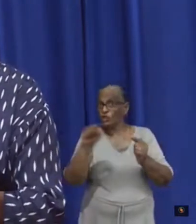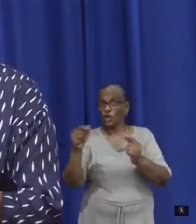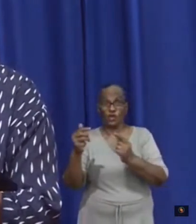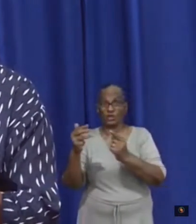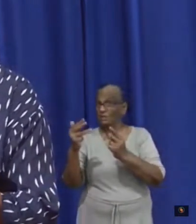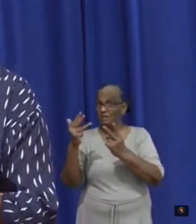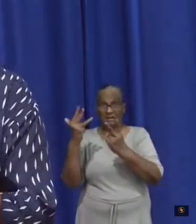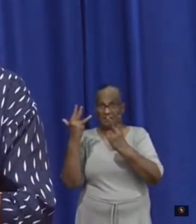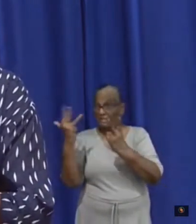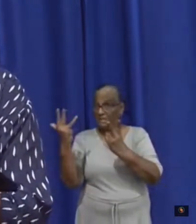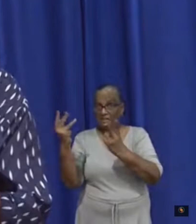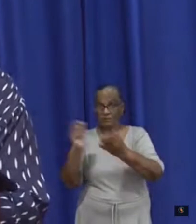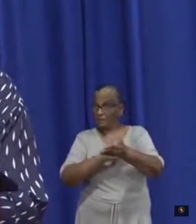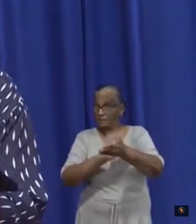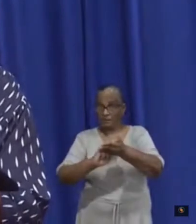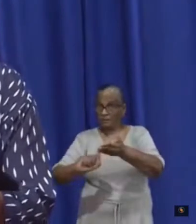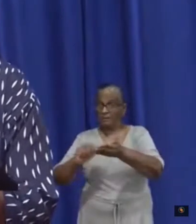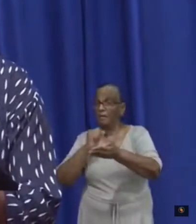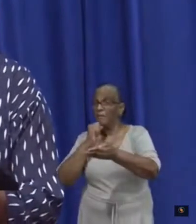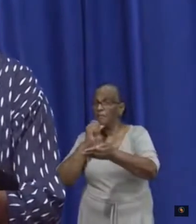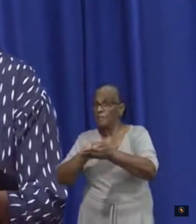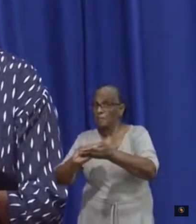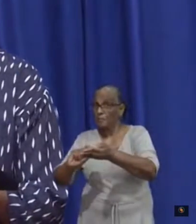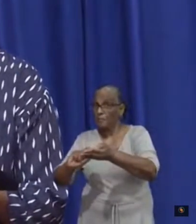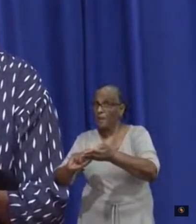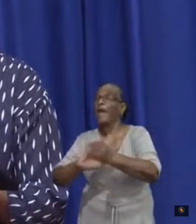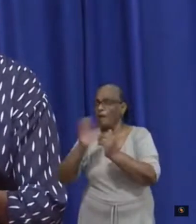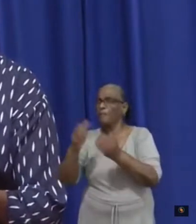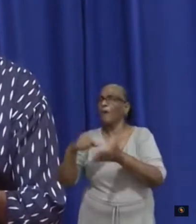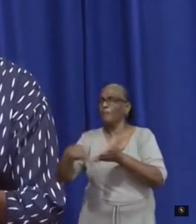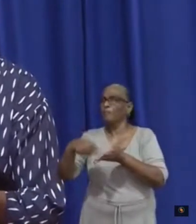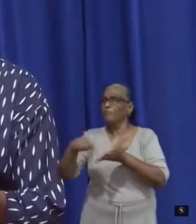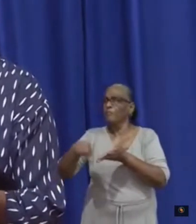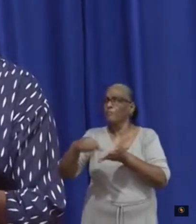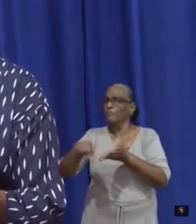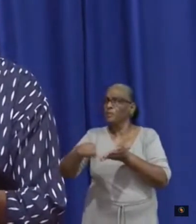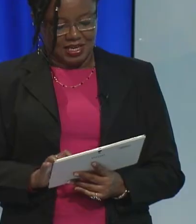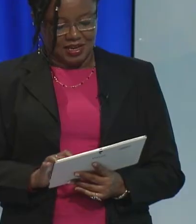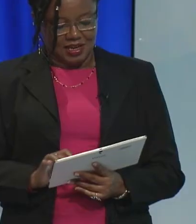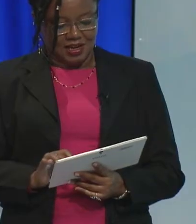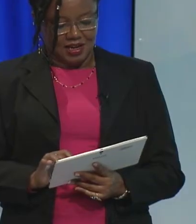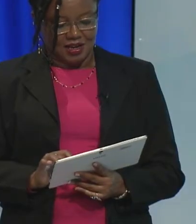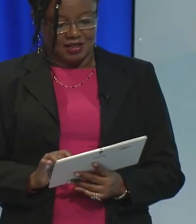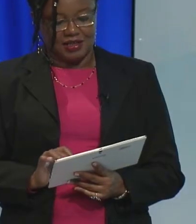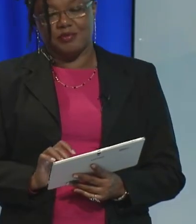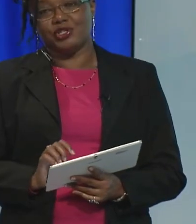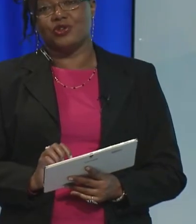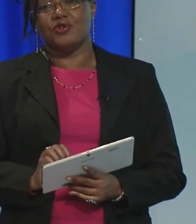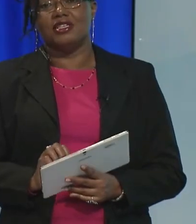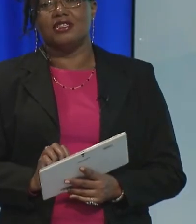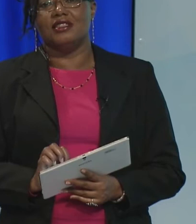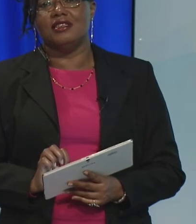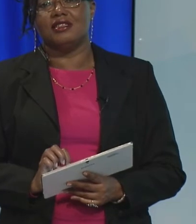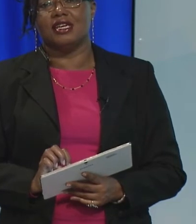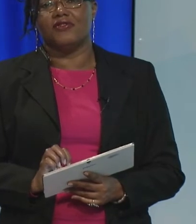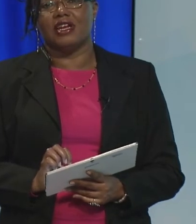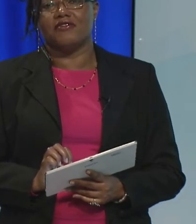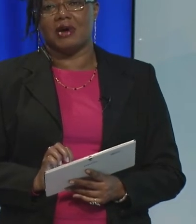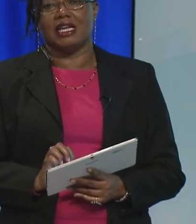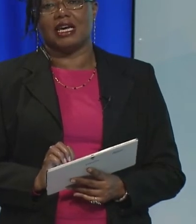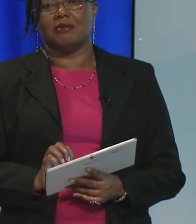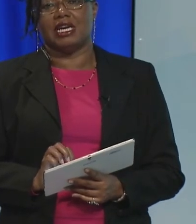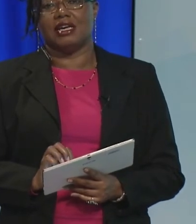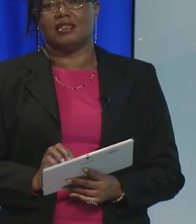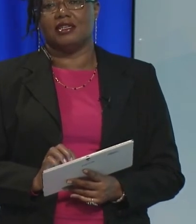mei geregistreerd staat bij ons, die worden dan allemaal uitbetaald over de maand mei. De personen die zich